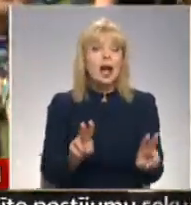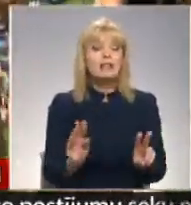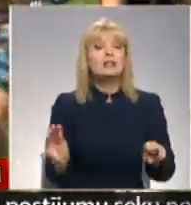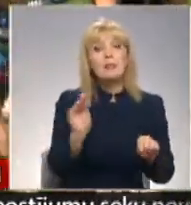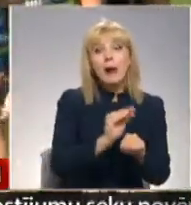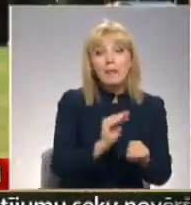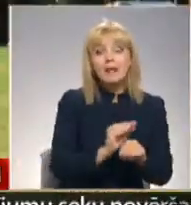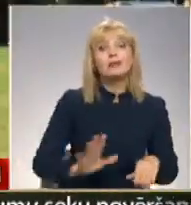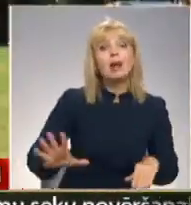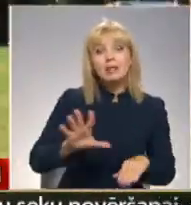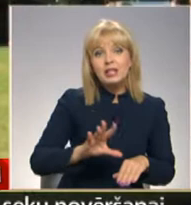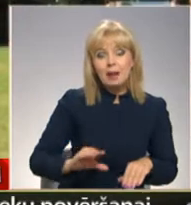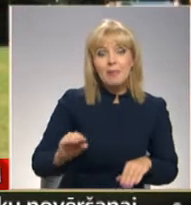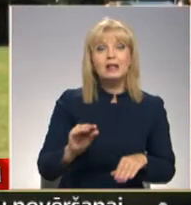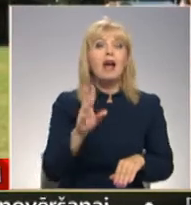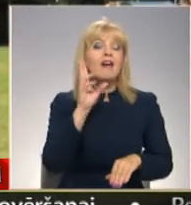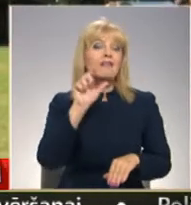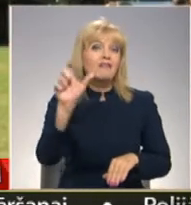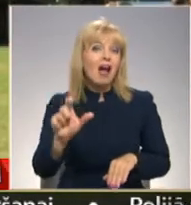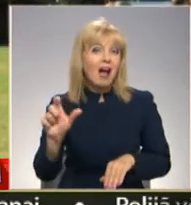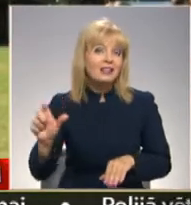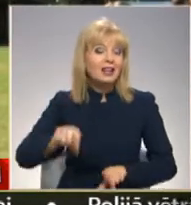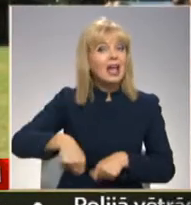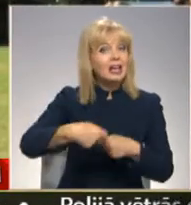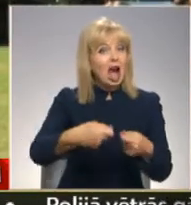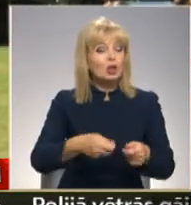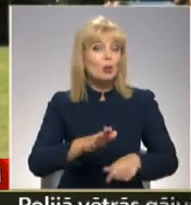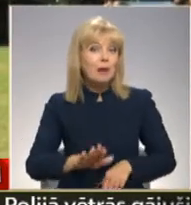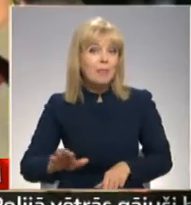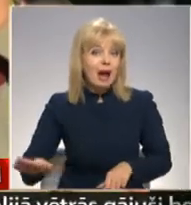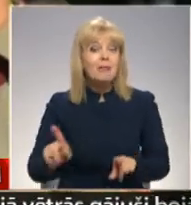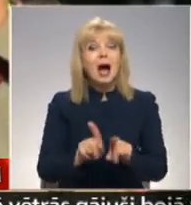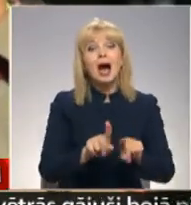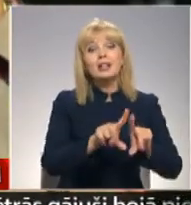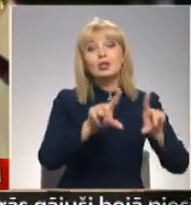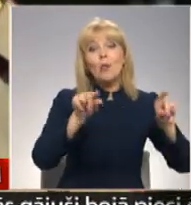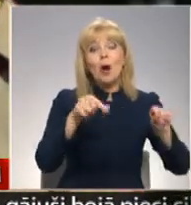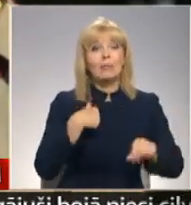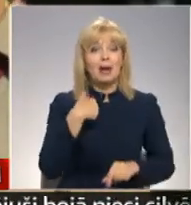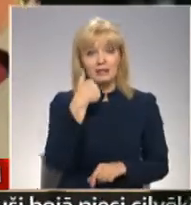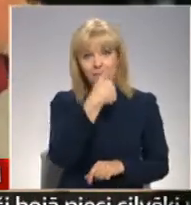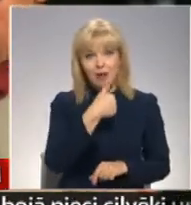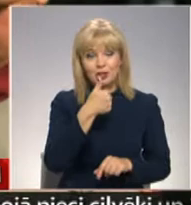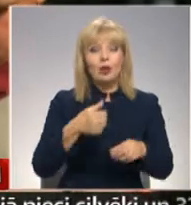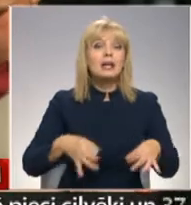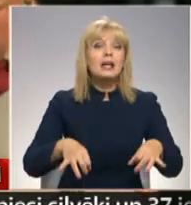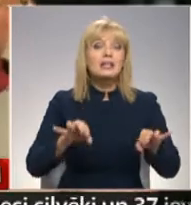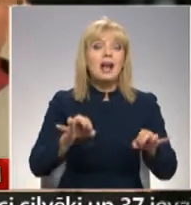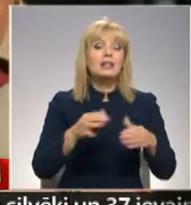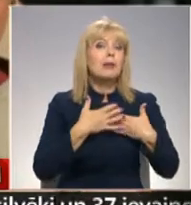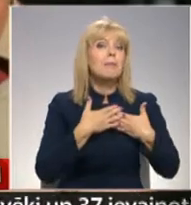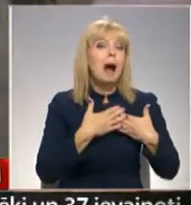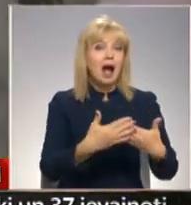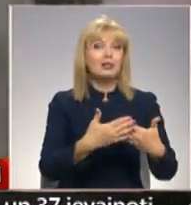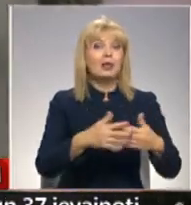papildina gan ģimenē to, ko vecāki iedod bērnam, gan arī skolu. Man personīgi arī svarīgi ir tas patriotisms,